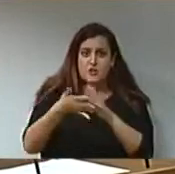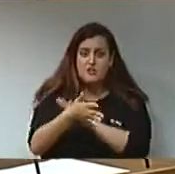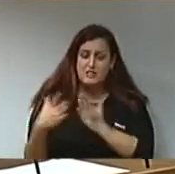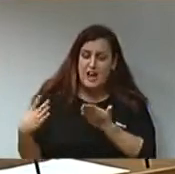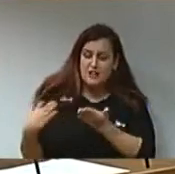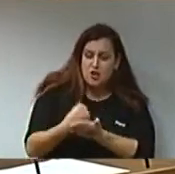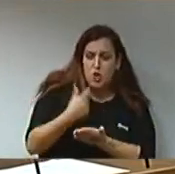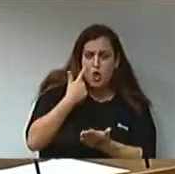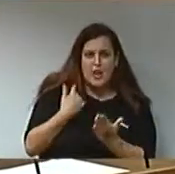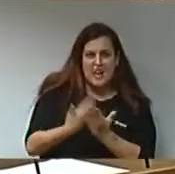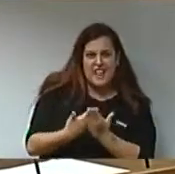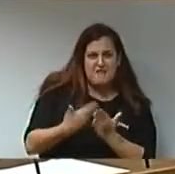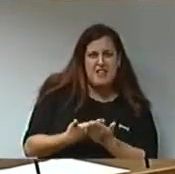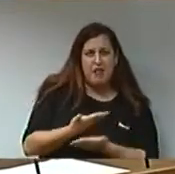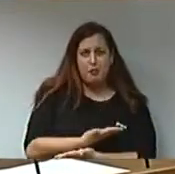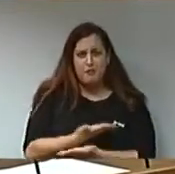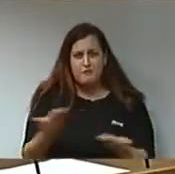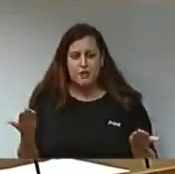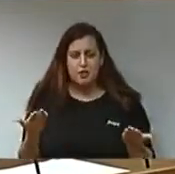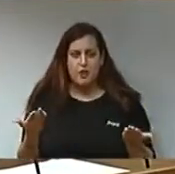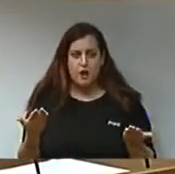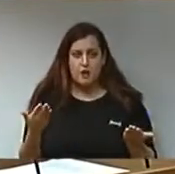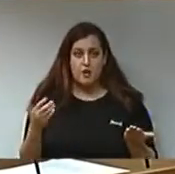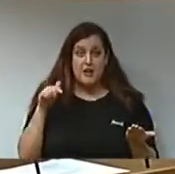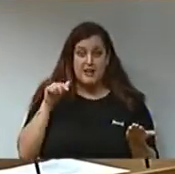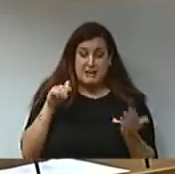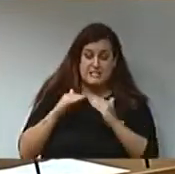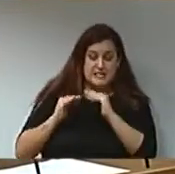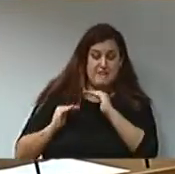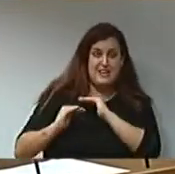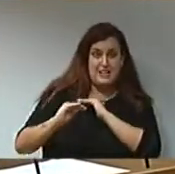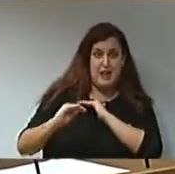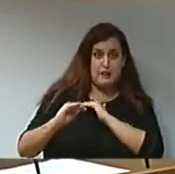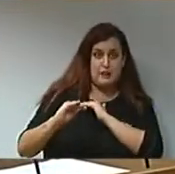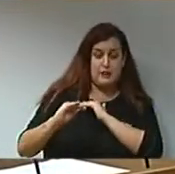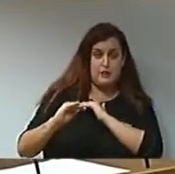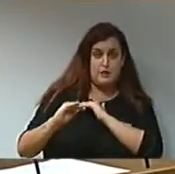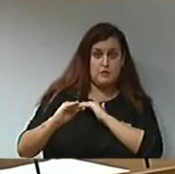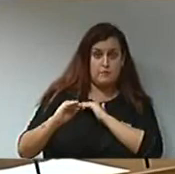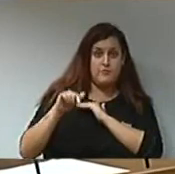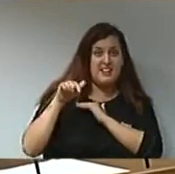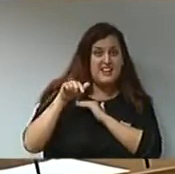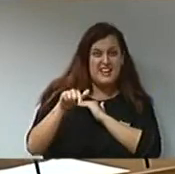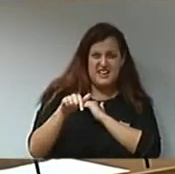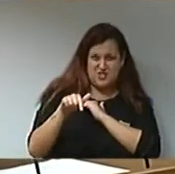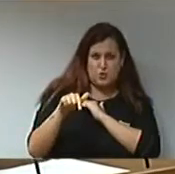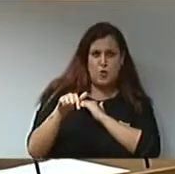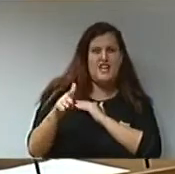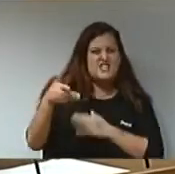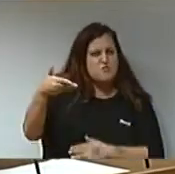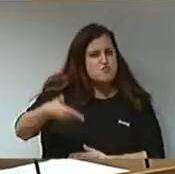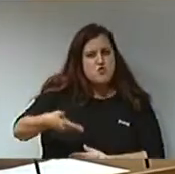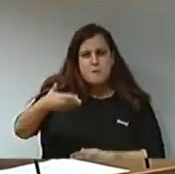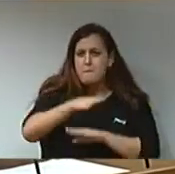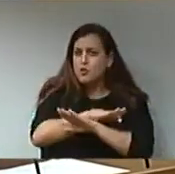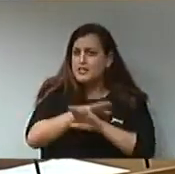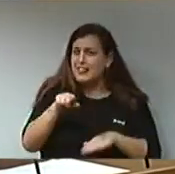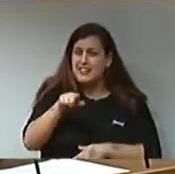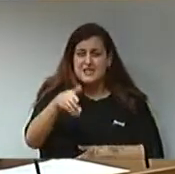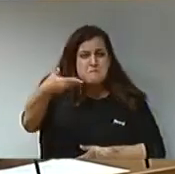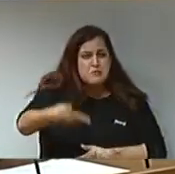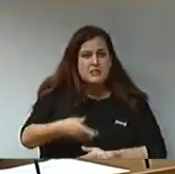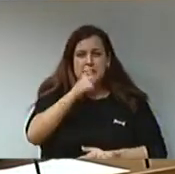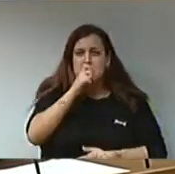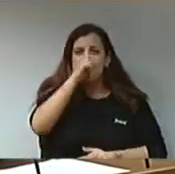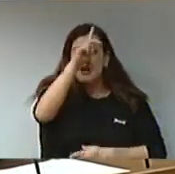tots credibilitat, confiança, estabilitat, que això és un preu considerable, és l'actiu més important